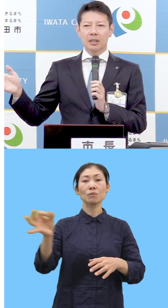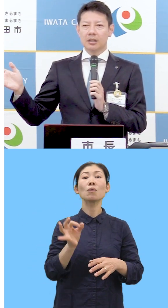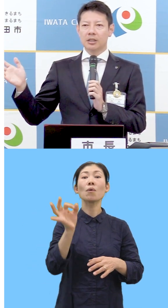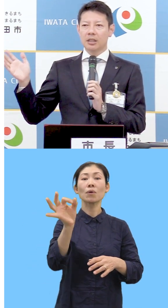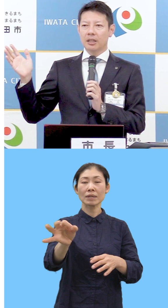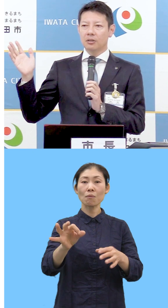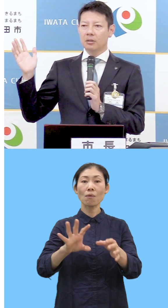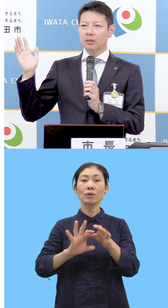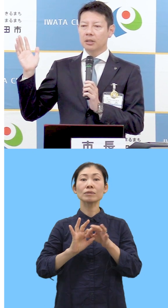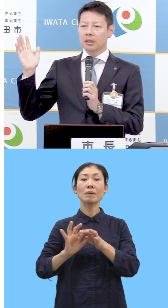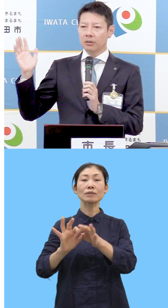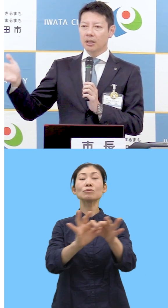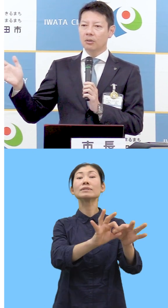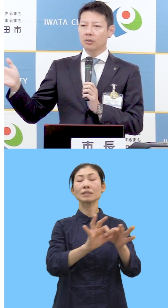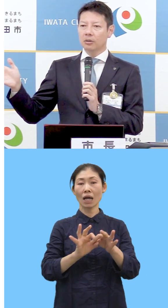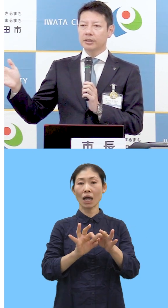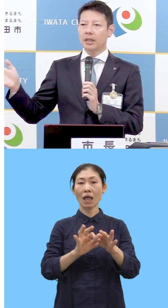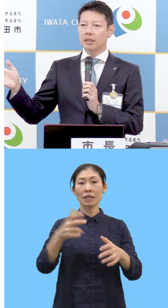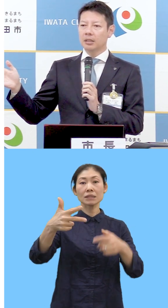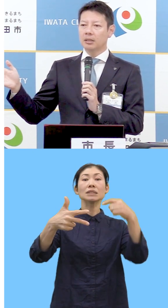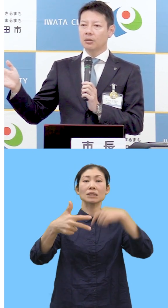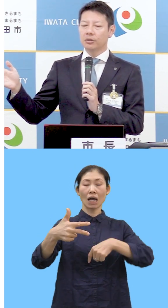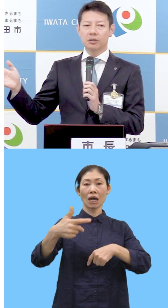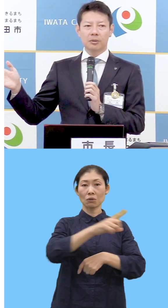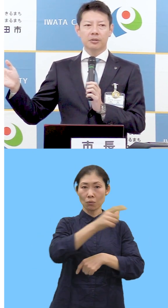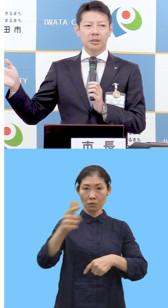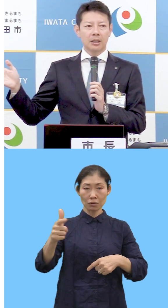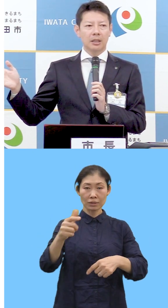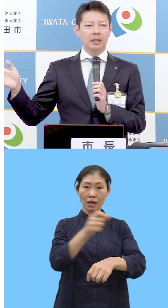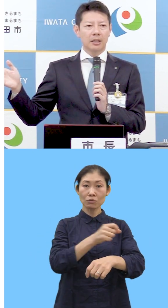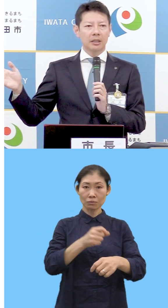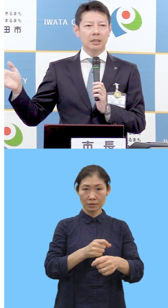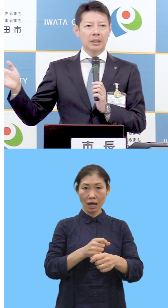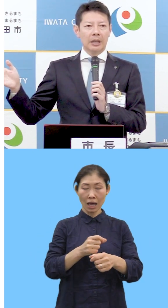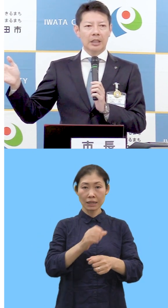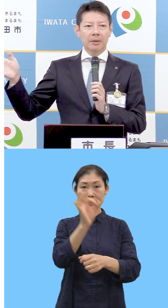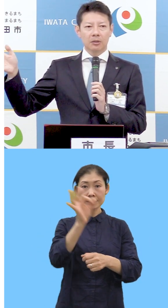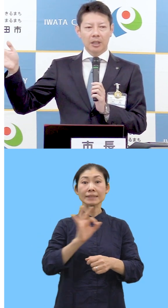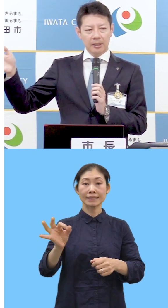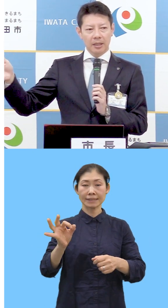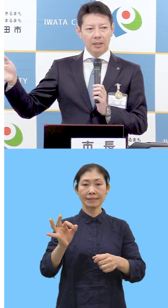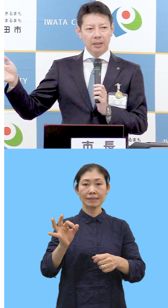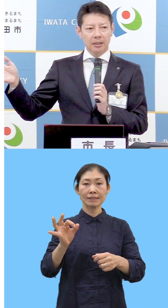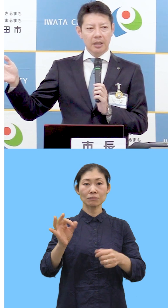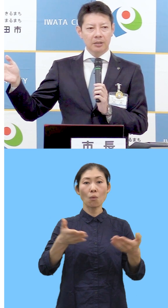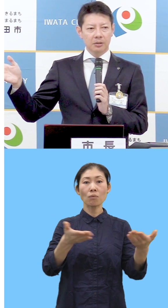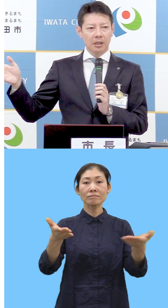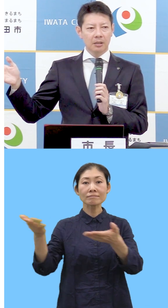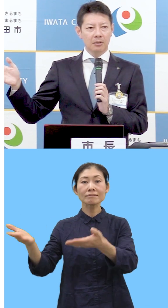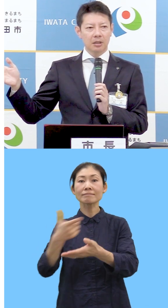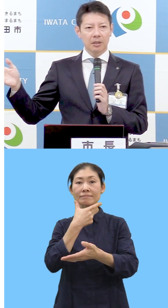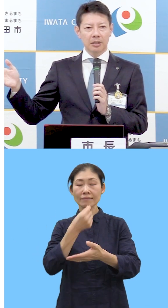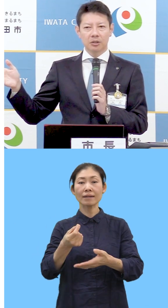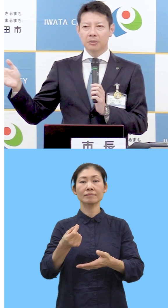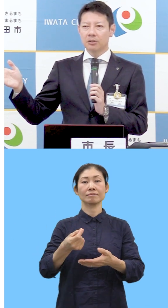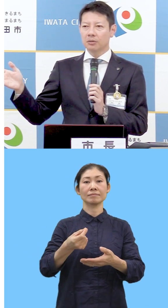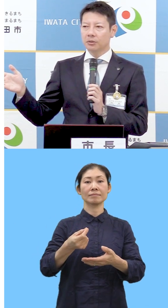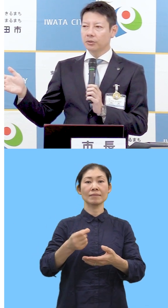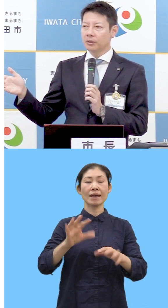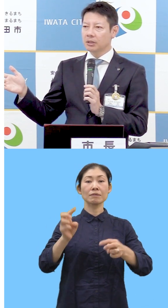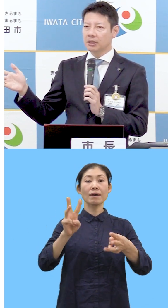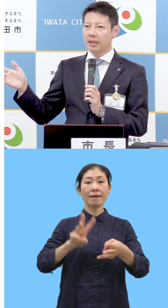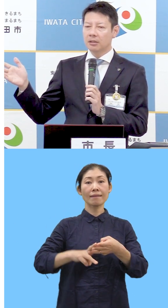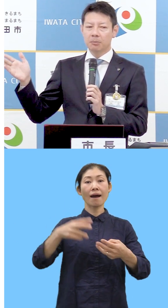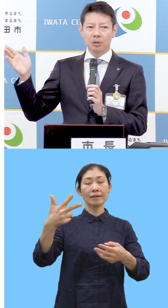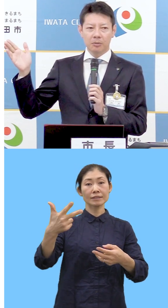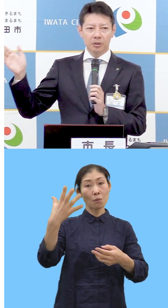じて市内のいろんなこう特産品を注目していただいたり、今の体験型に代表されるように岩田市の魅力を